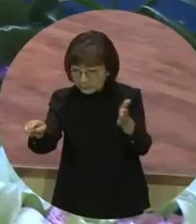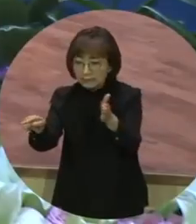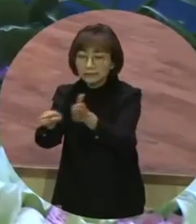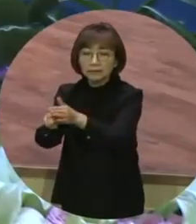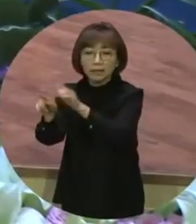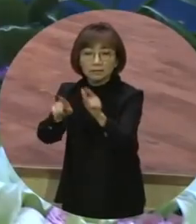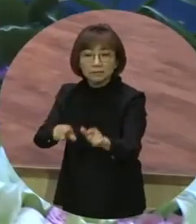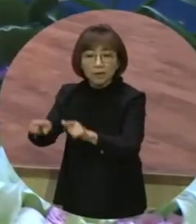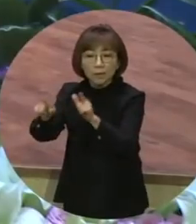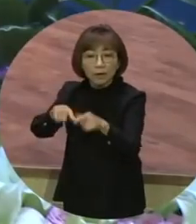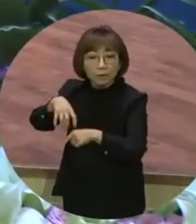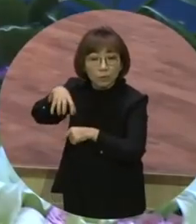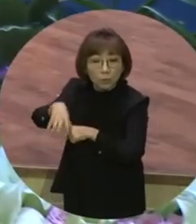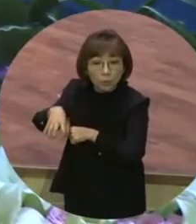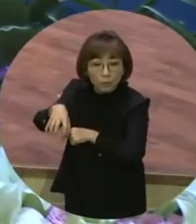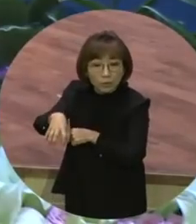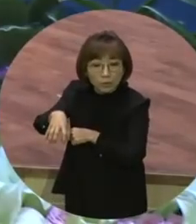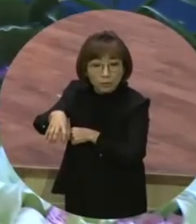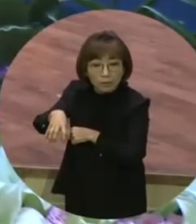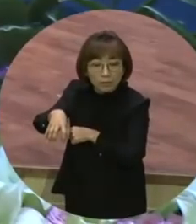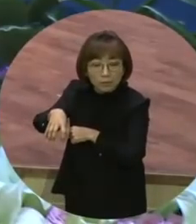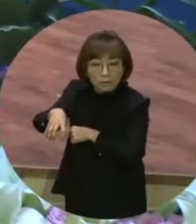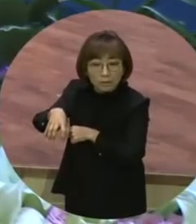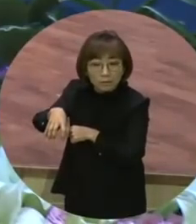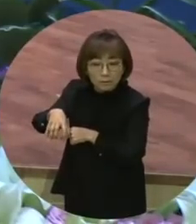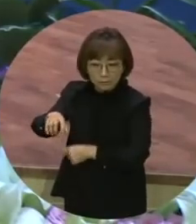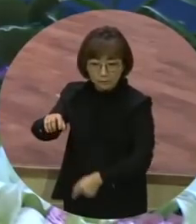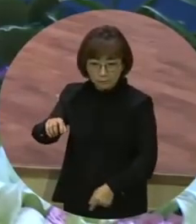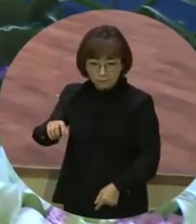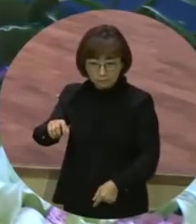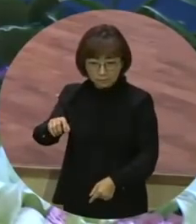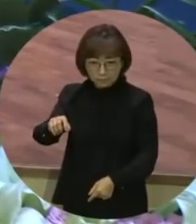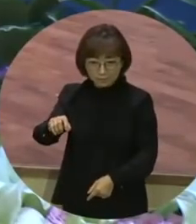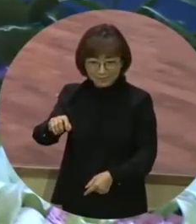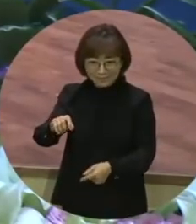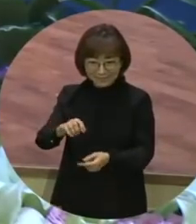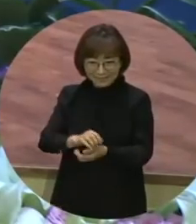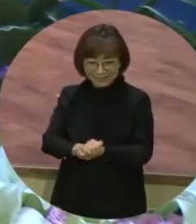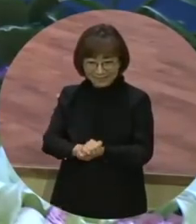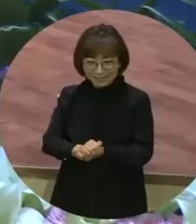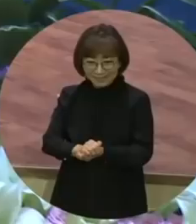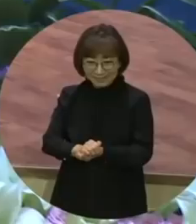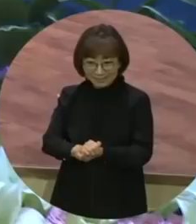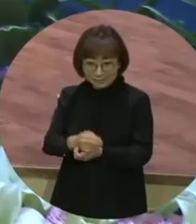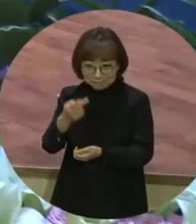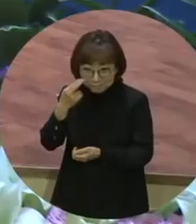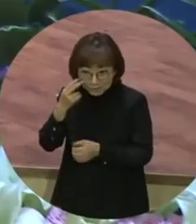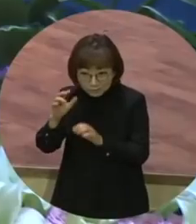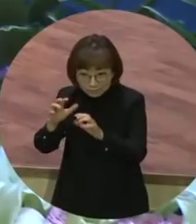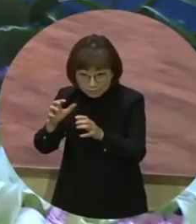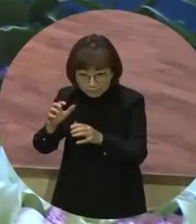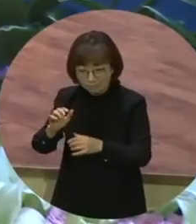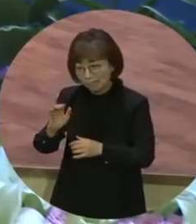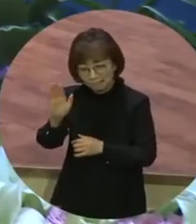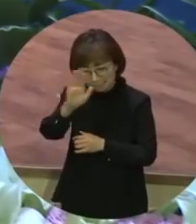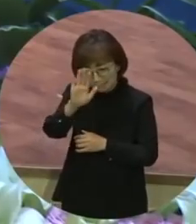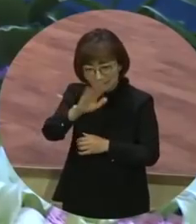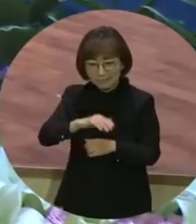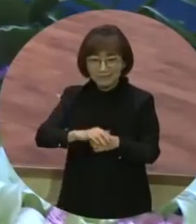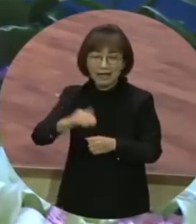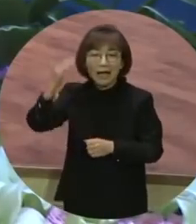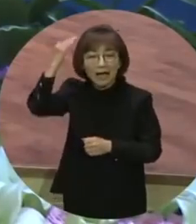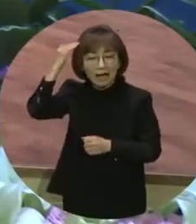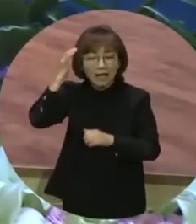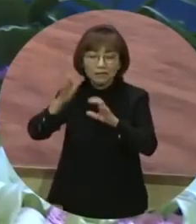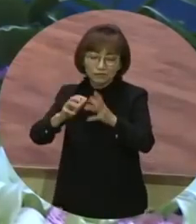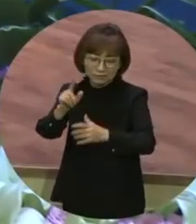나라는요, 잘 들으세요. 지구상에서 없어요. 미국 아닙니다.